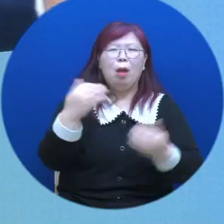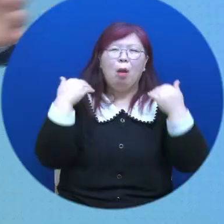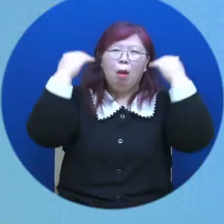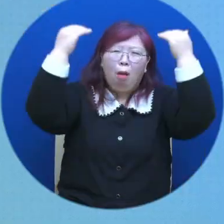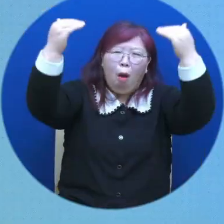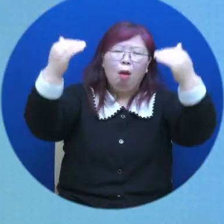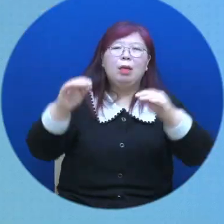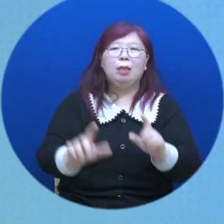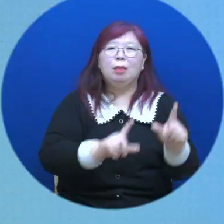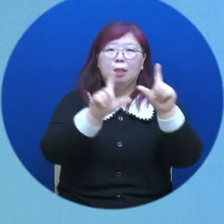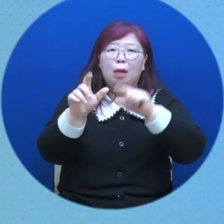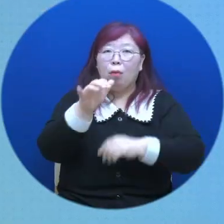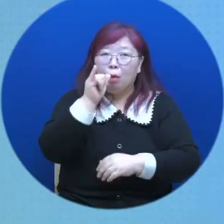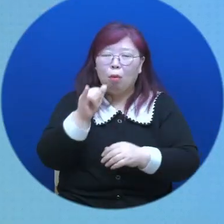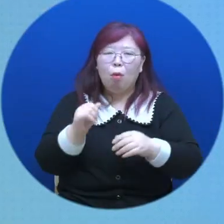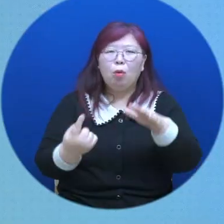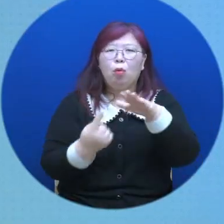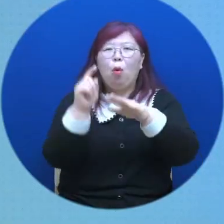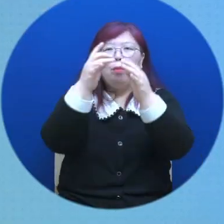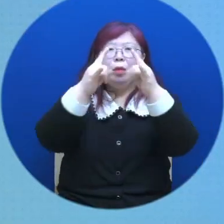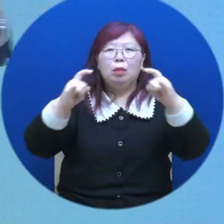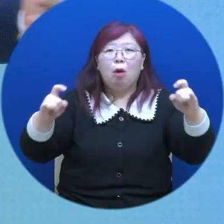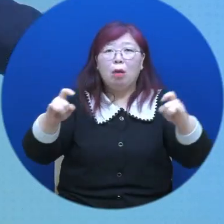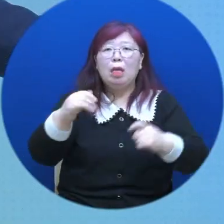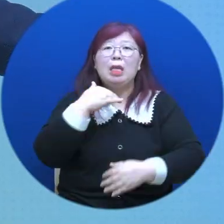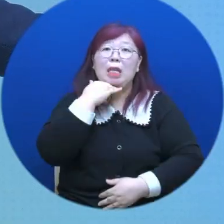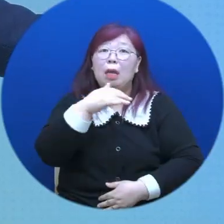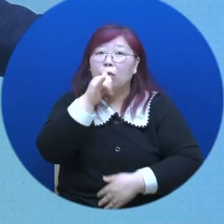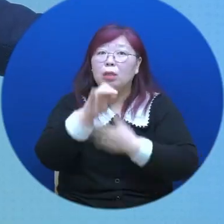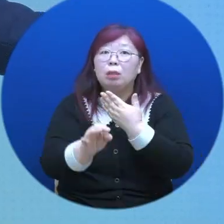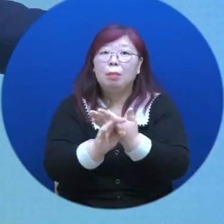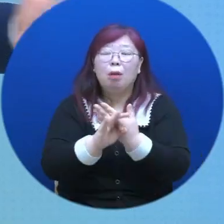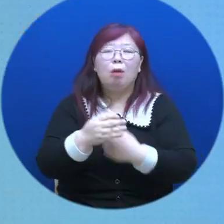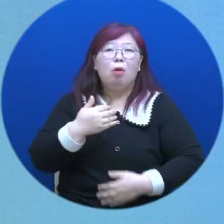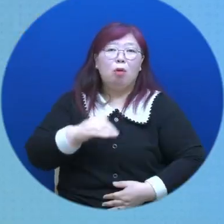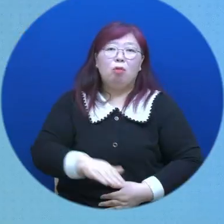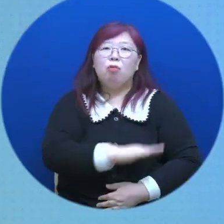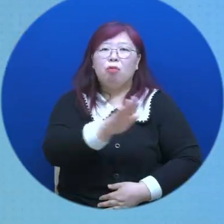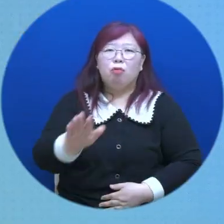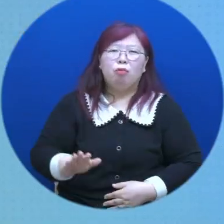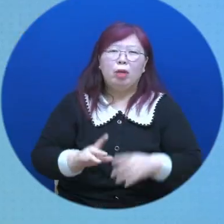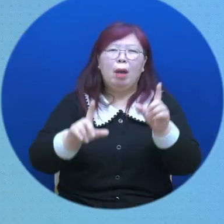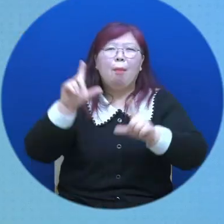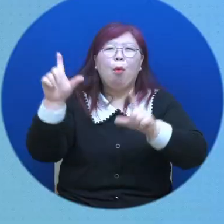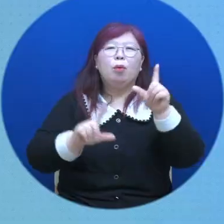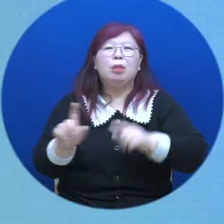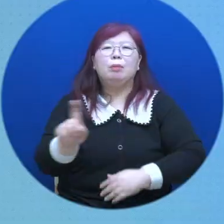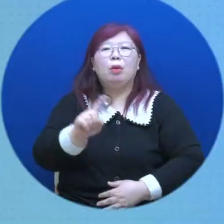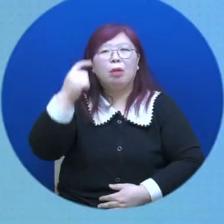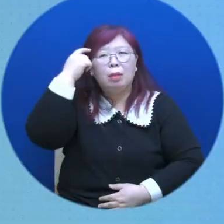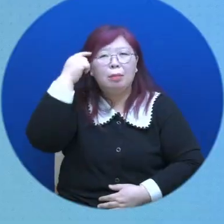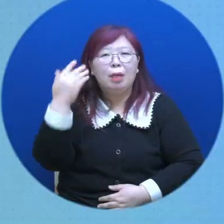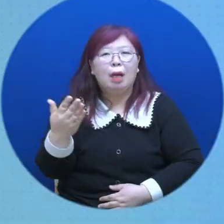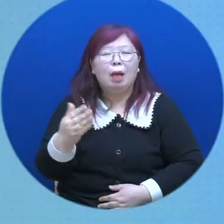성으로 기다리고 있다고 할 때 한없이 초라한 우리의 모습을 보면서 우리는 무너져 내리는 것, 이것이 믿음으로